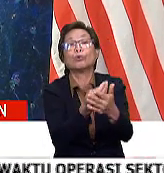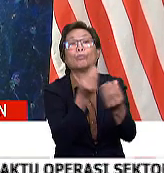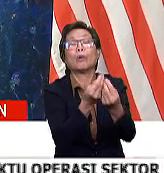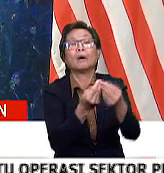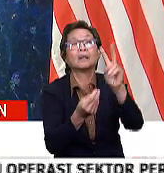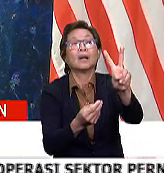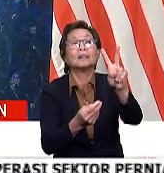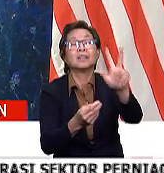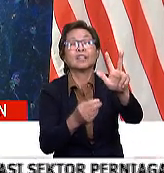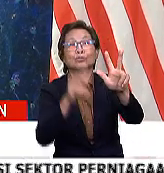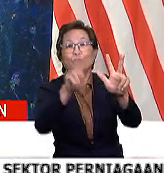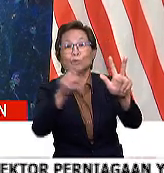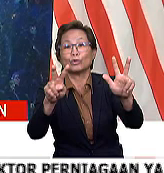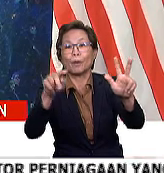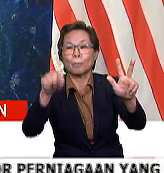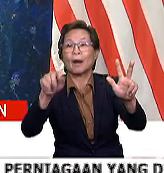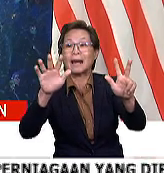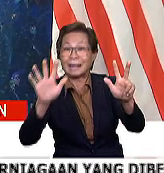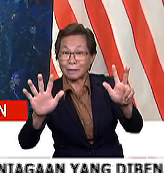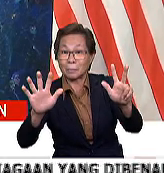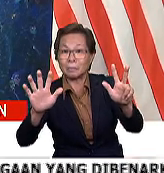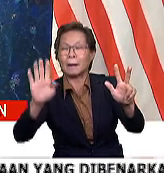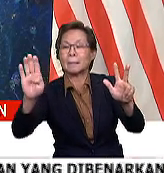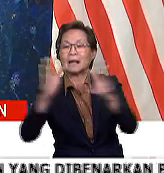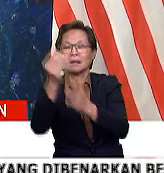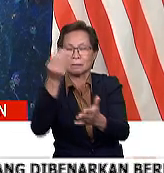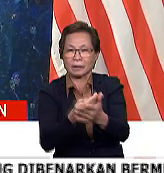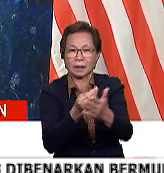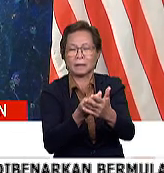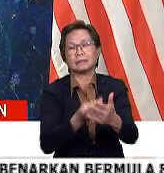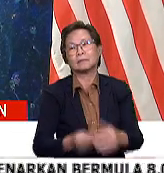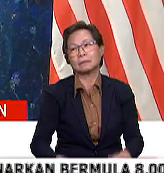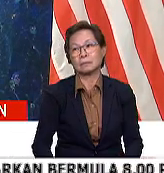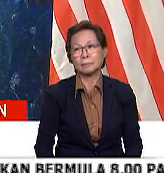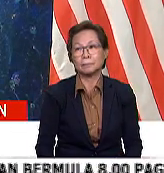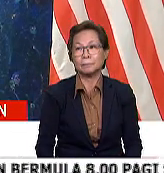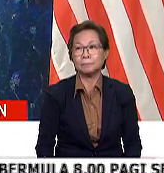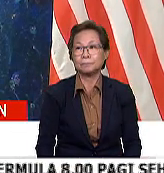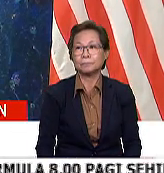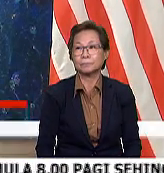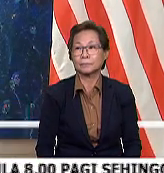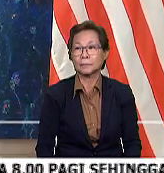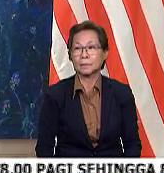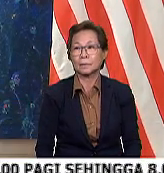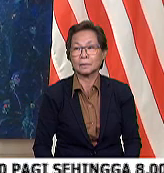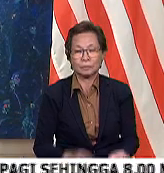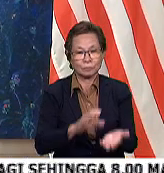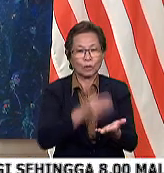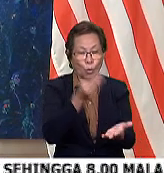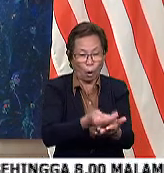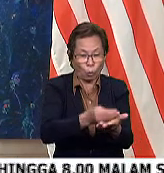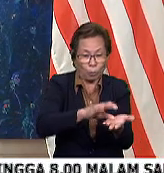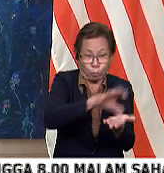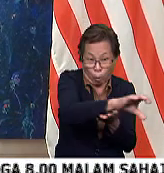322 kepulauan 5 pilihan bring it dengan suntikan fiskal